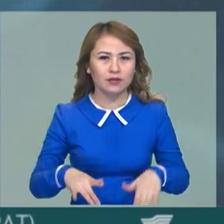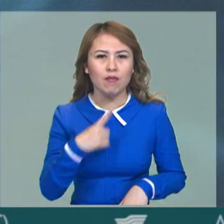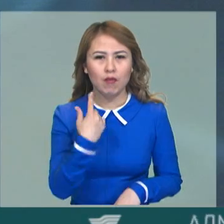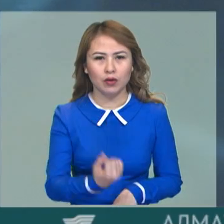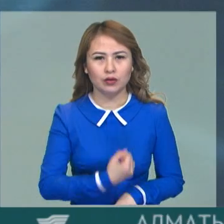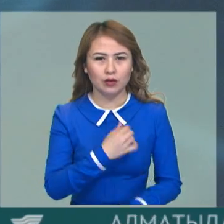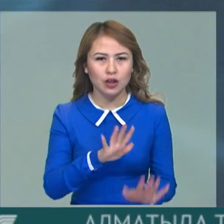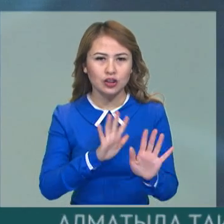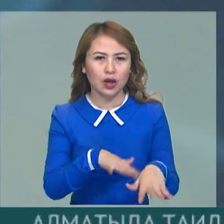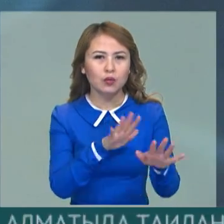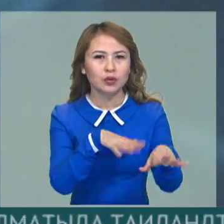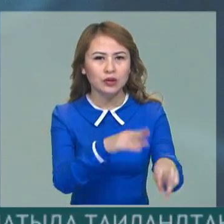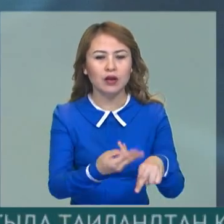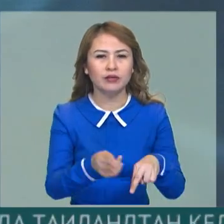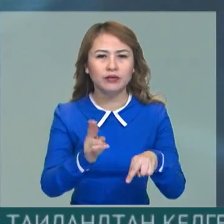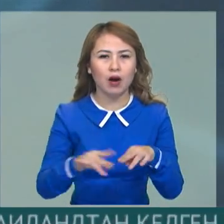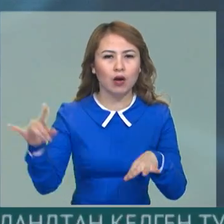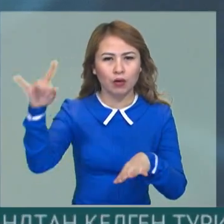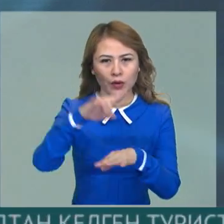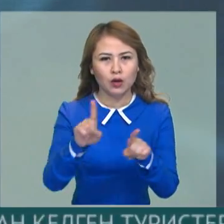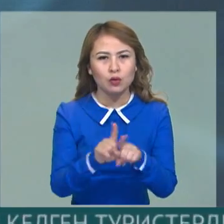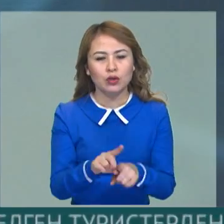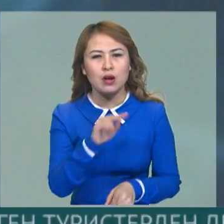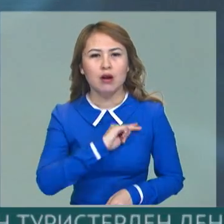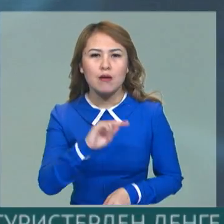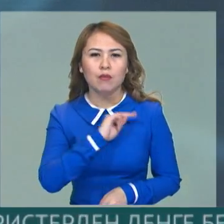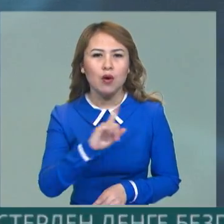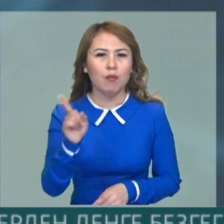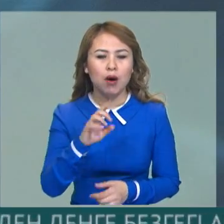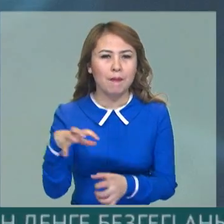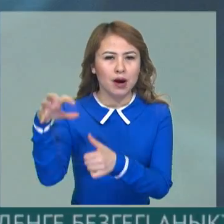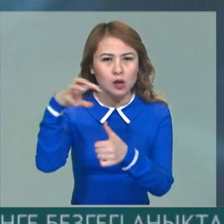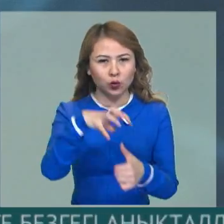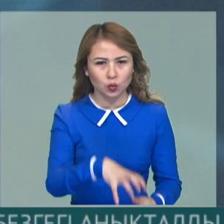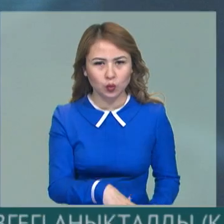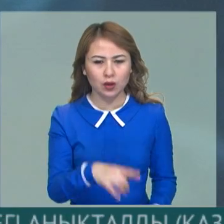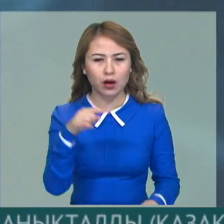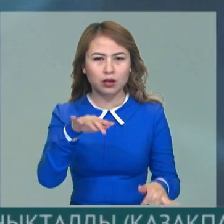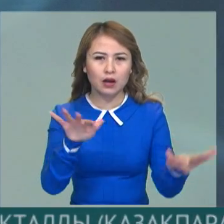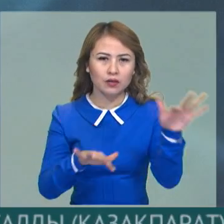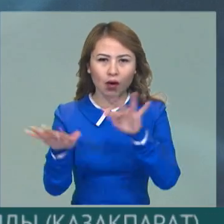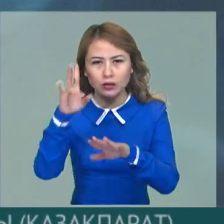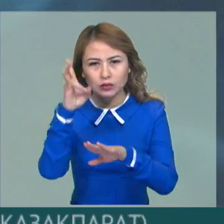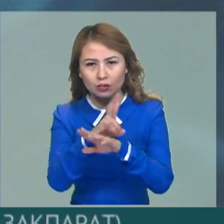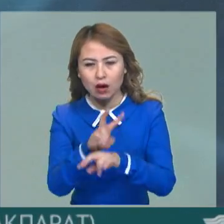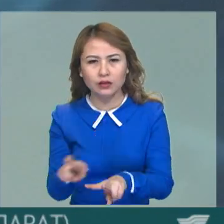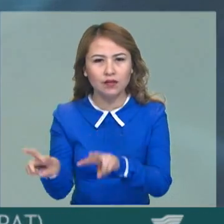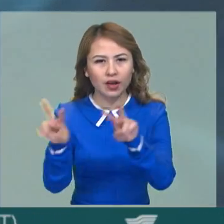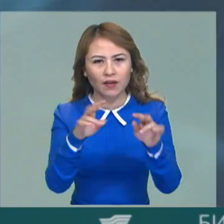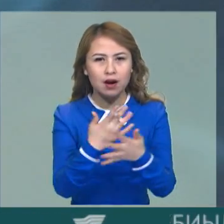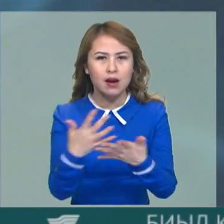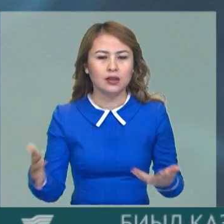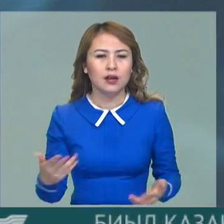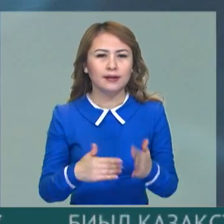десанттық шабуылдау әскермен әуе күштері де жұмылдырылған. Жауынгерлік парашютпен секіріп таулы аймақтағы түнгі барлау мен